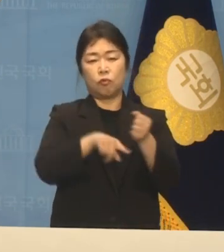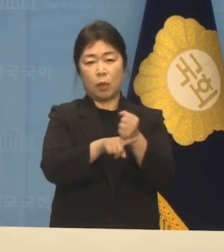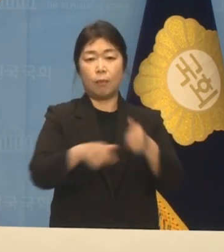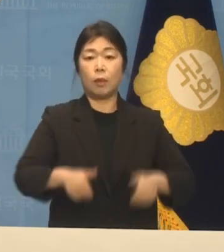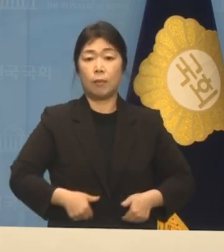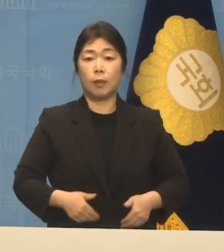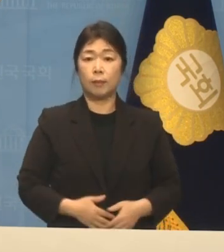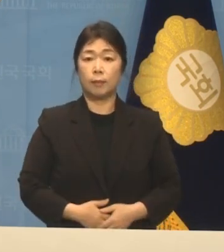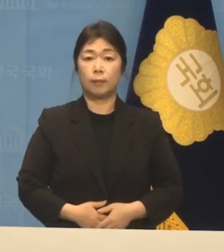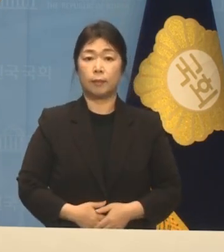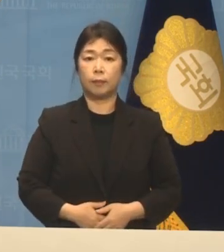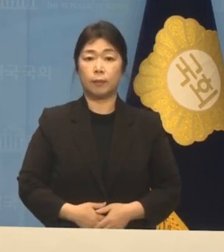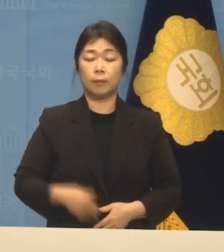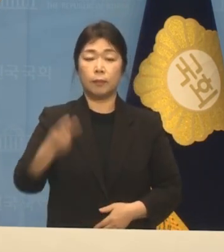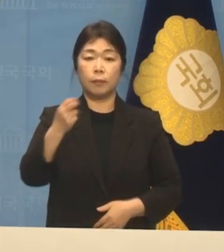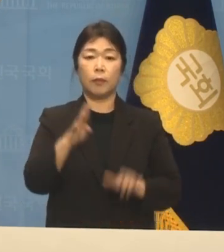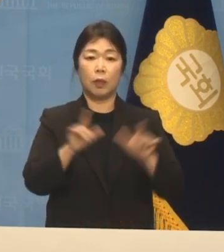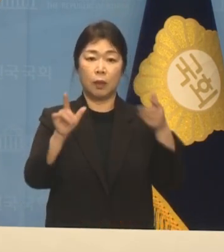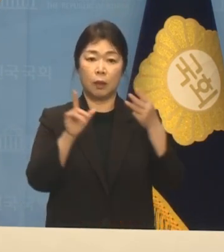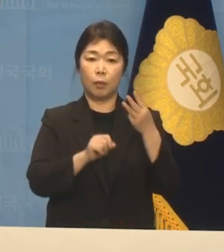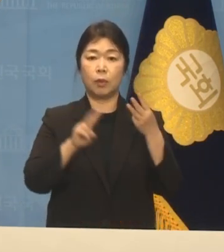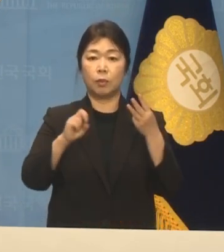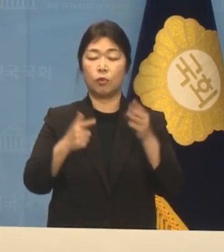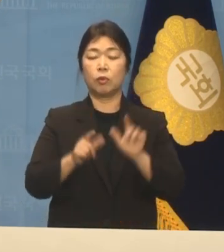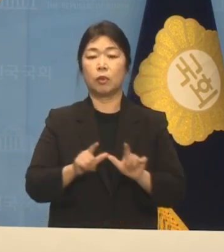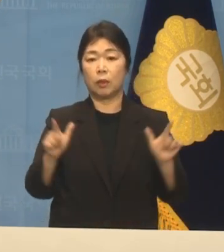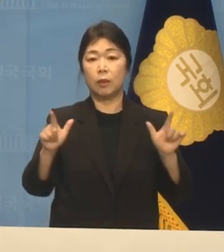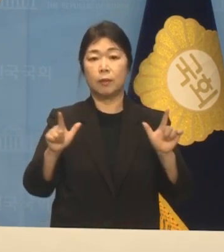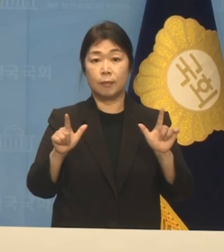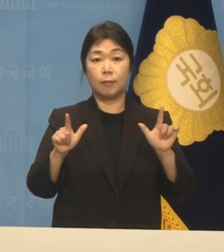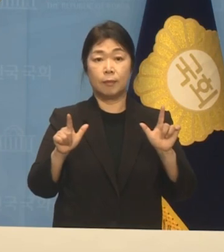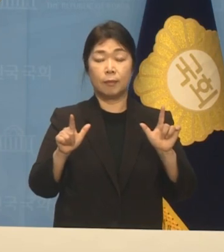것입니다. 2024년 3월 26일